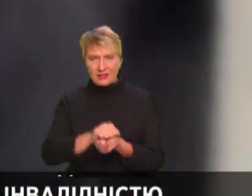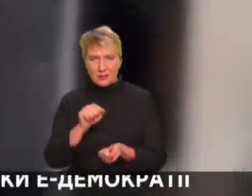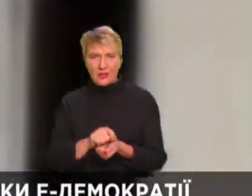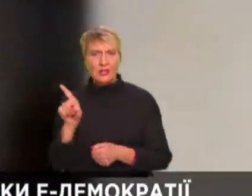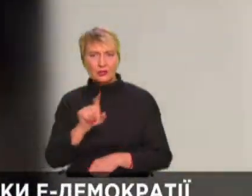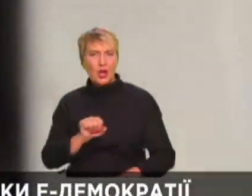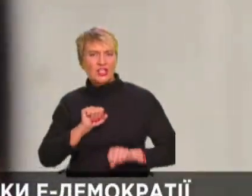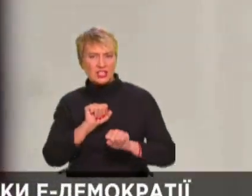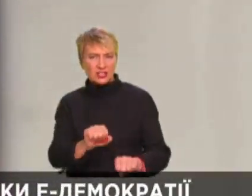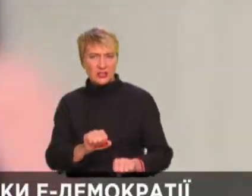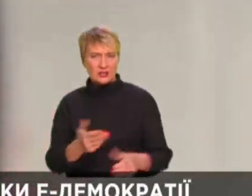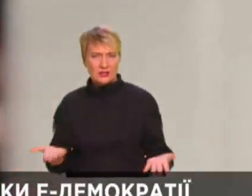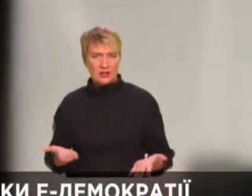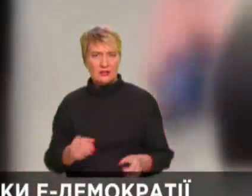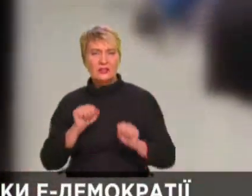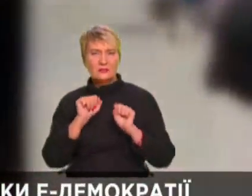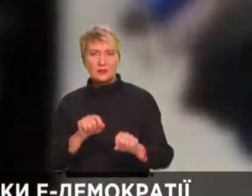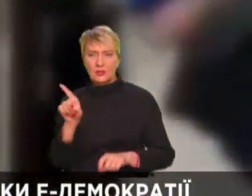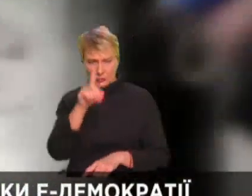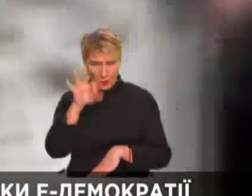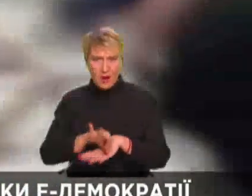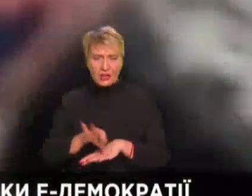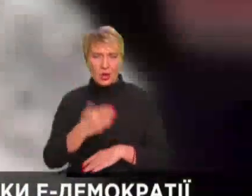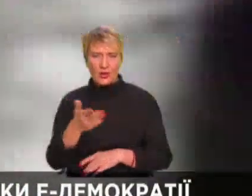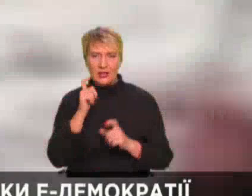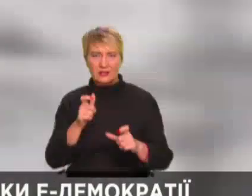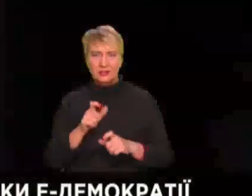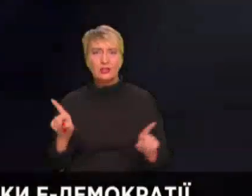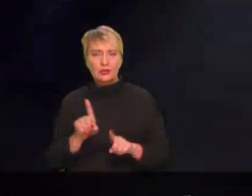защищався? Тань! Ти що, больной?